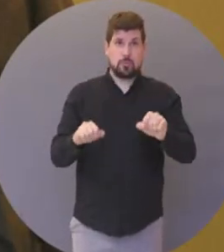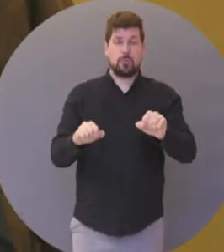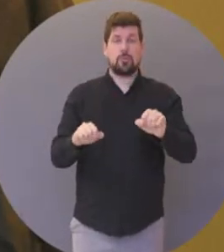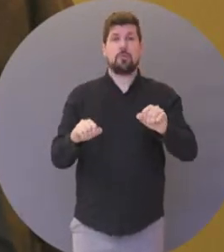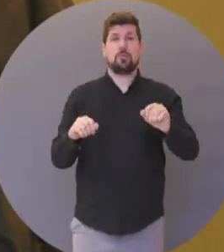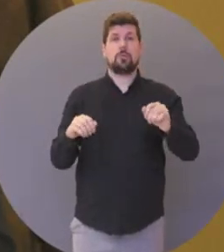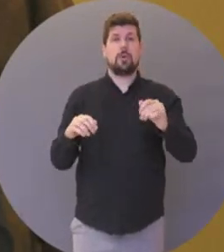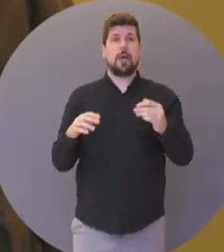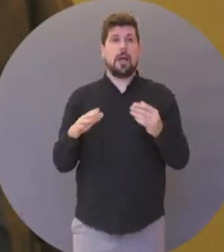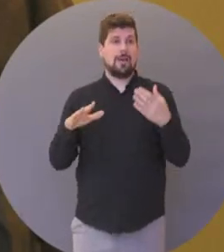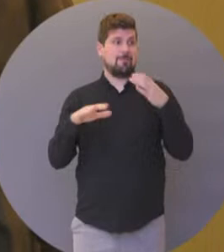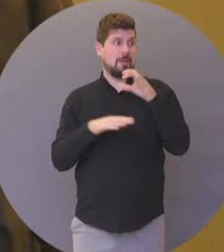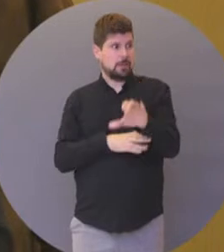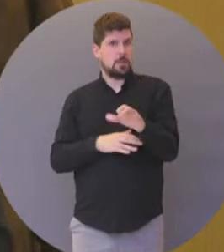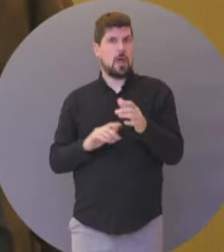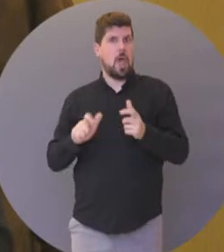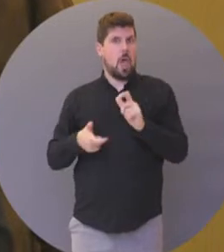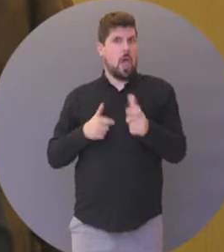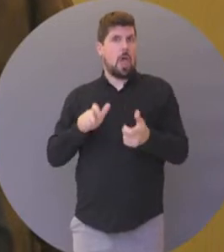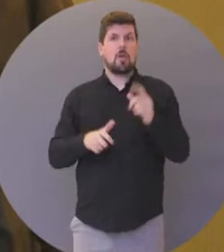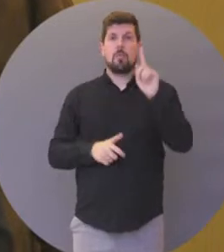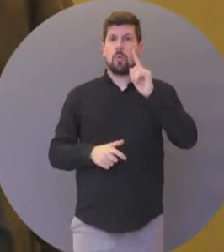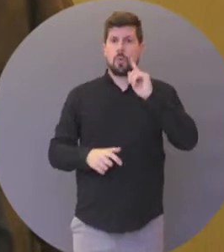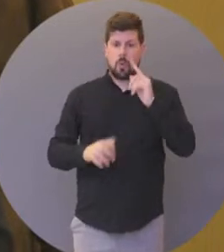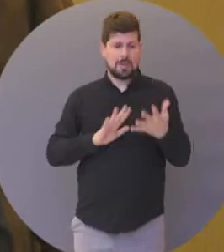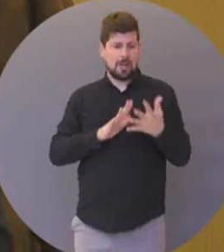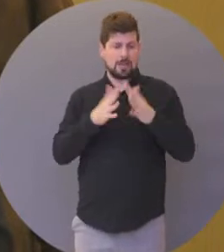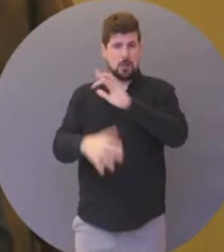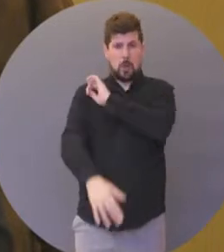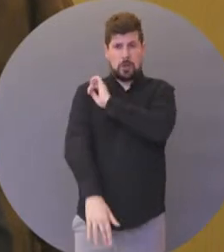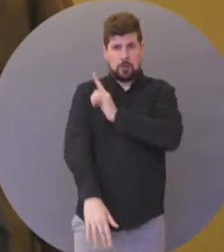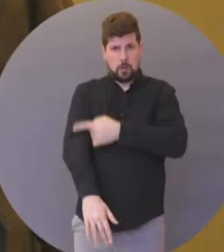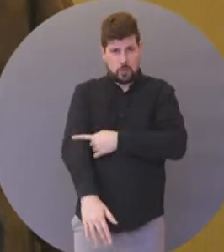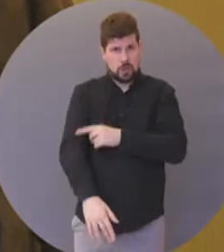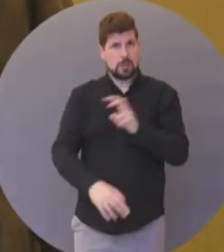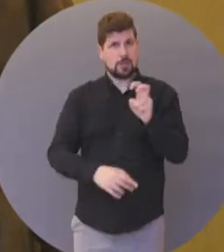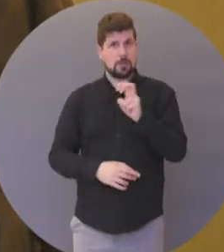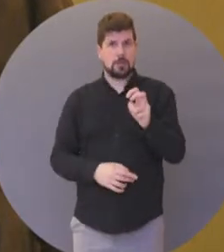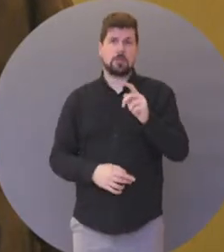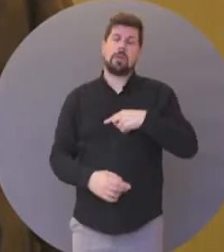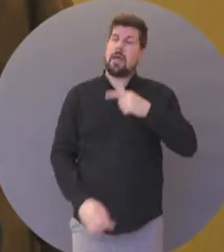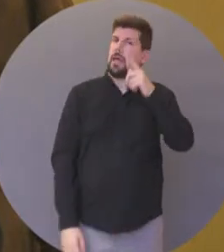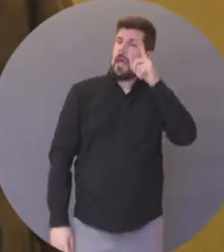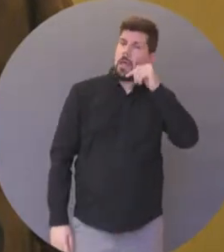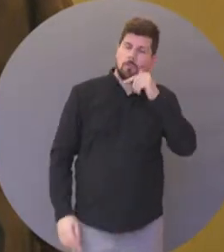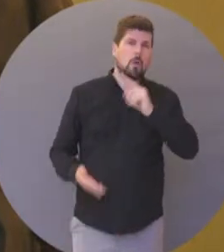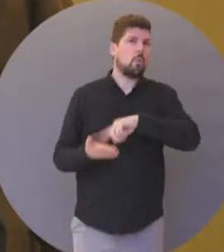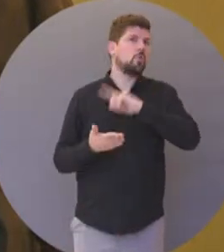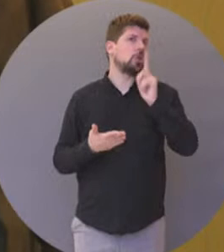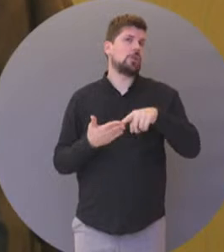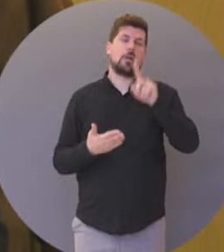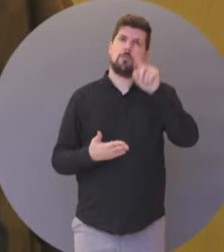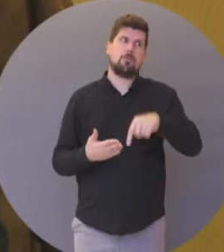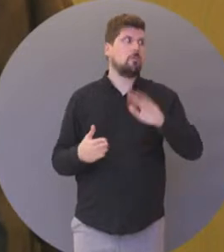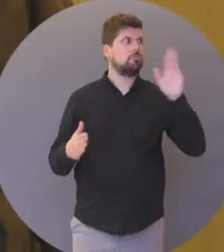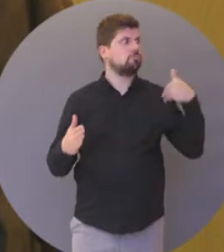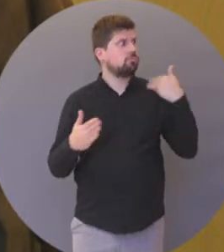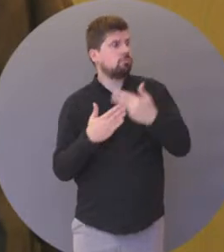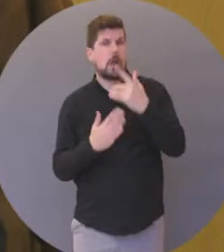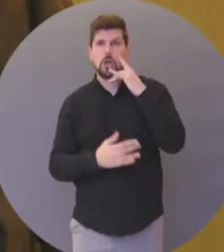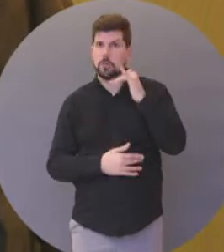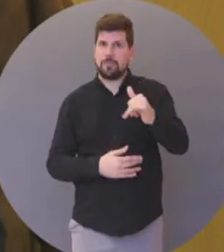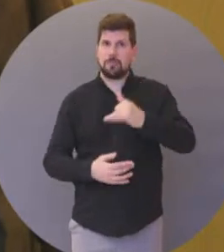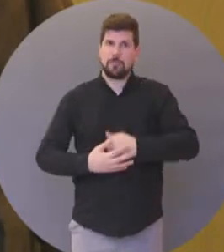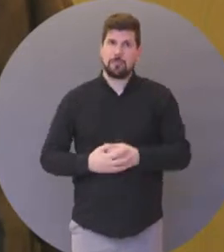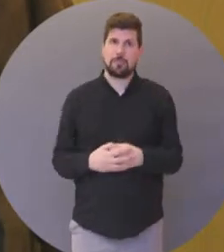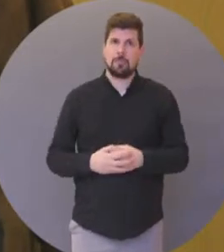alors même que la transition écologique et énergétique exige un effort budgétaire sans précédent en cause sa stratégie